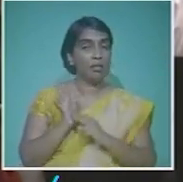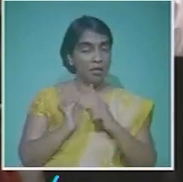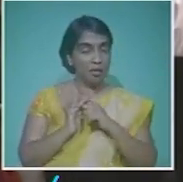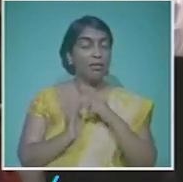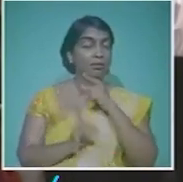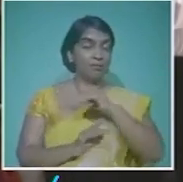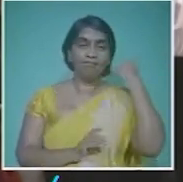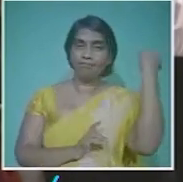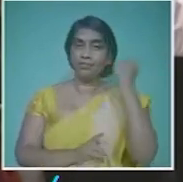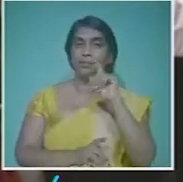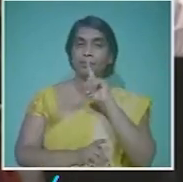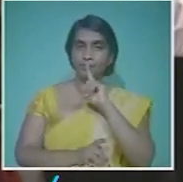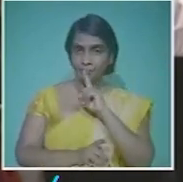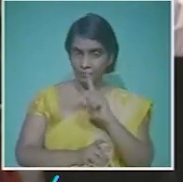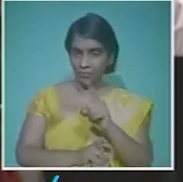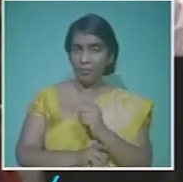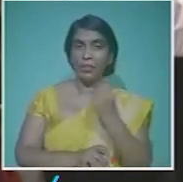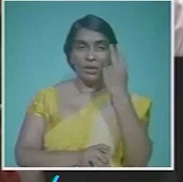ඔහු කියනවා